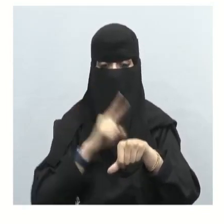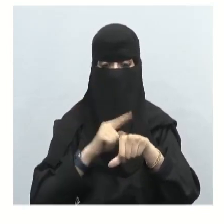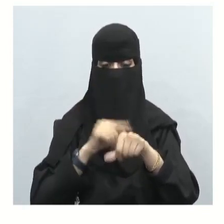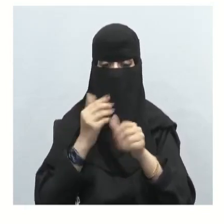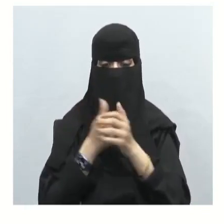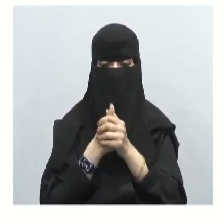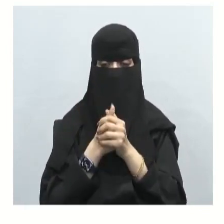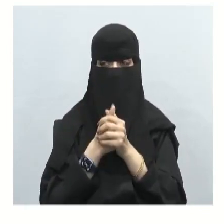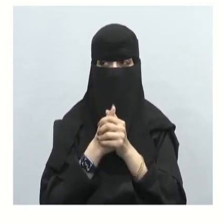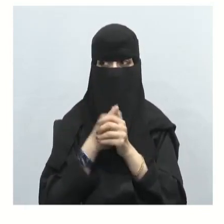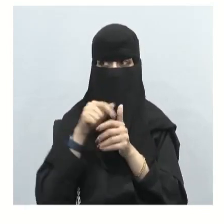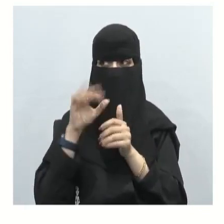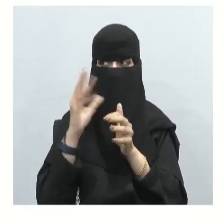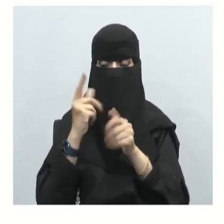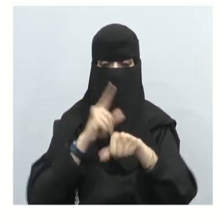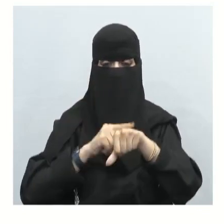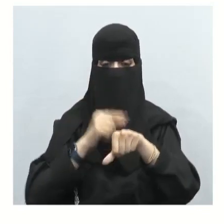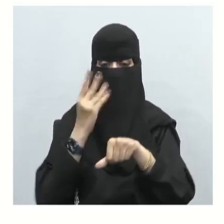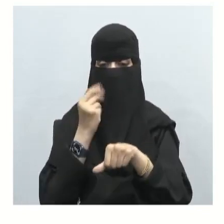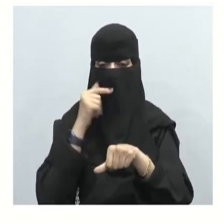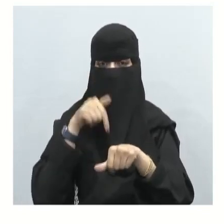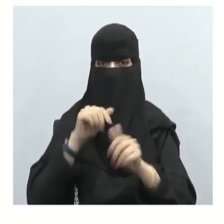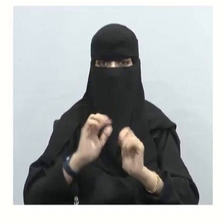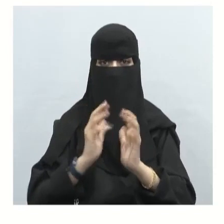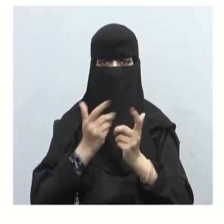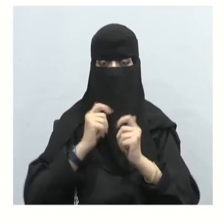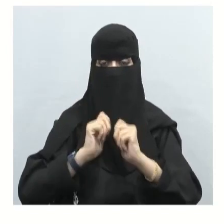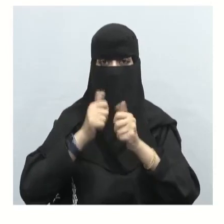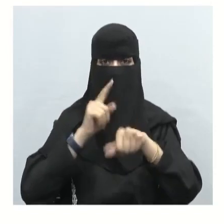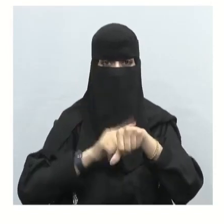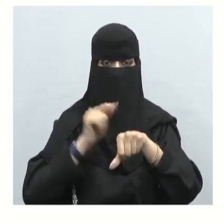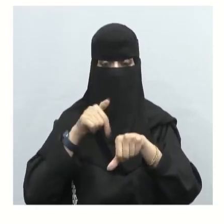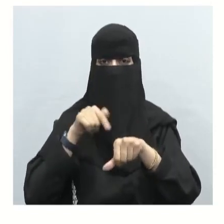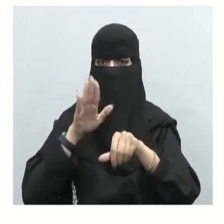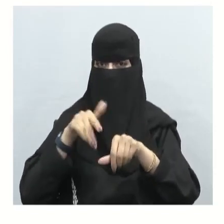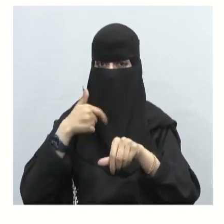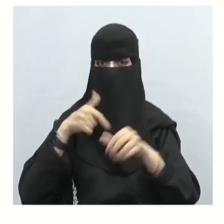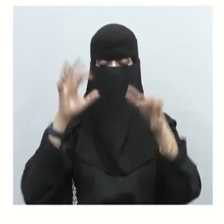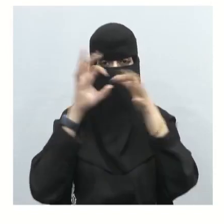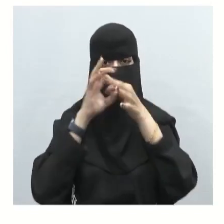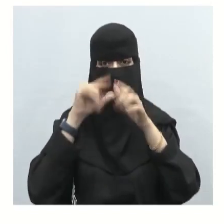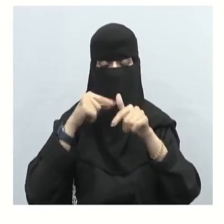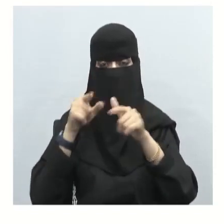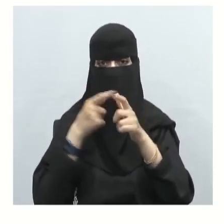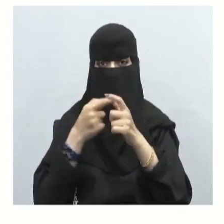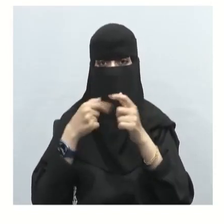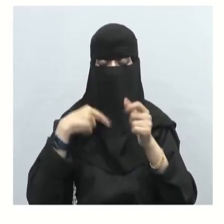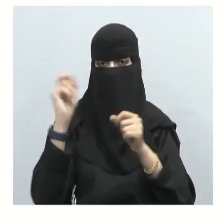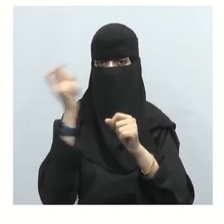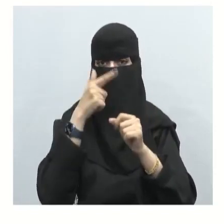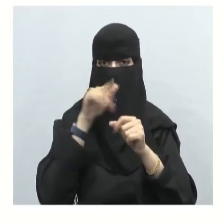الزمن ما عدد السنوات كيف ممكن نحسب الزمن نعم من العلاقه اللي تربط لي السرعه